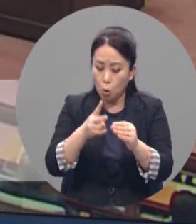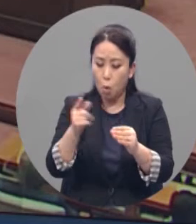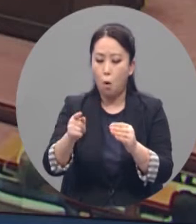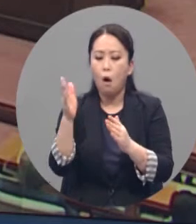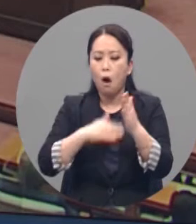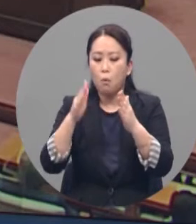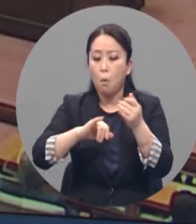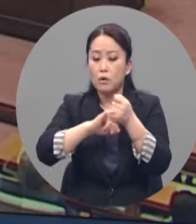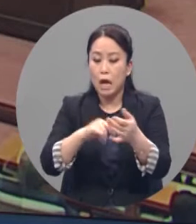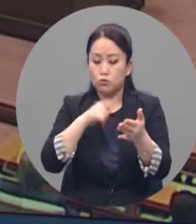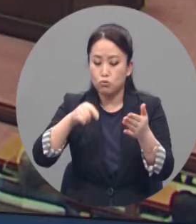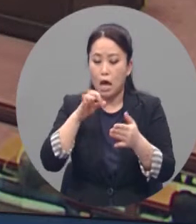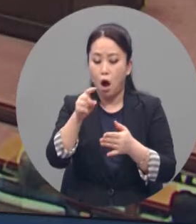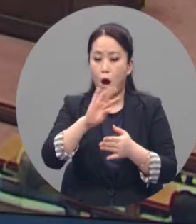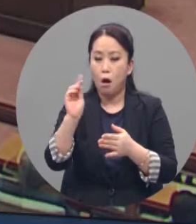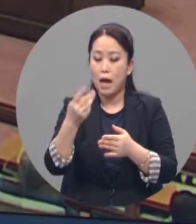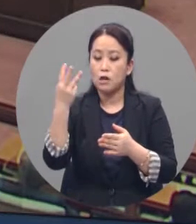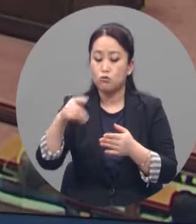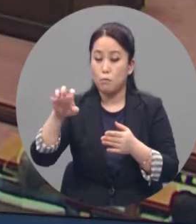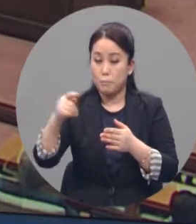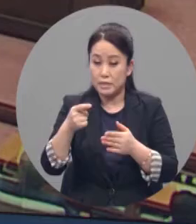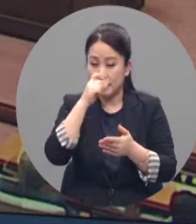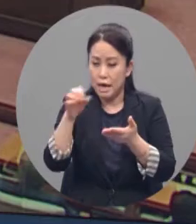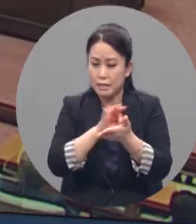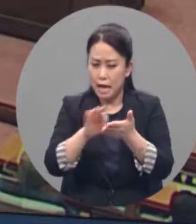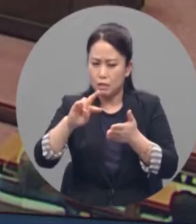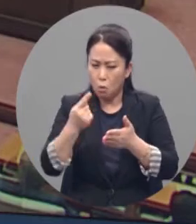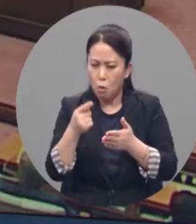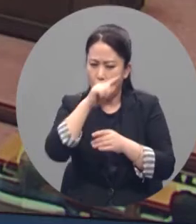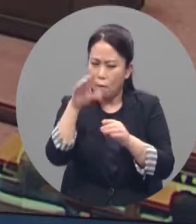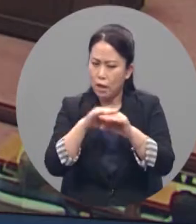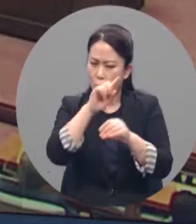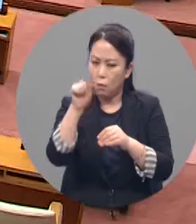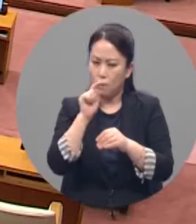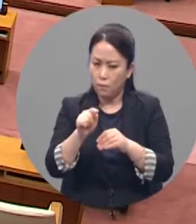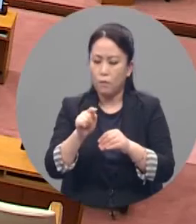예산도 쟁점이 될 전망입니다. 민성빈 기자입니다.